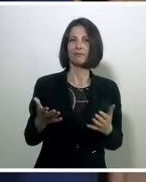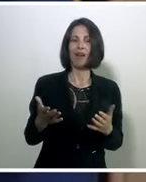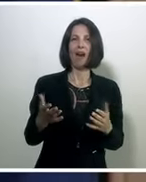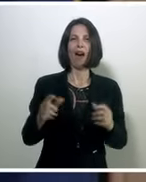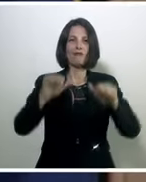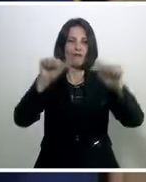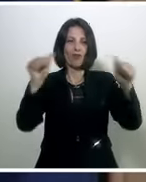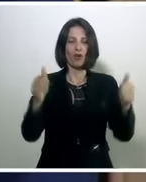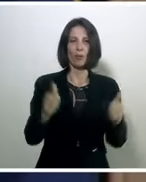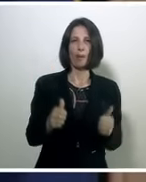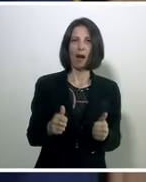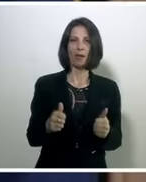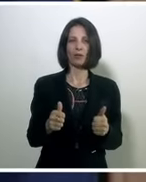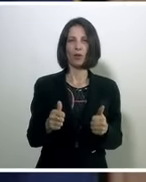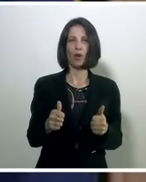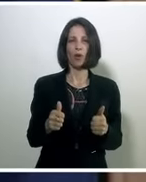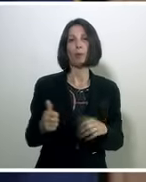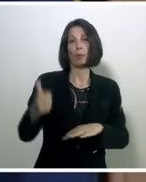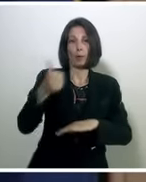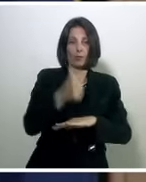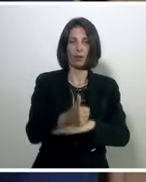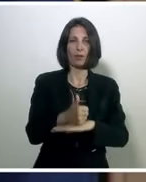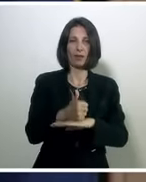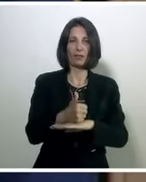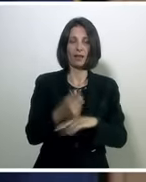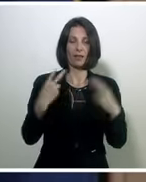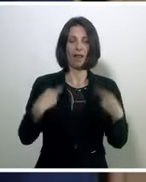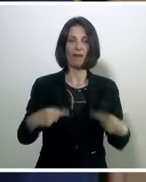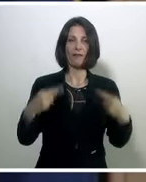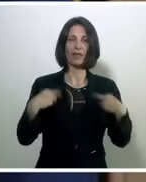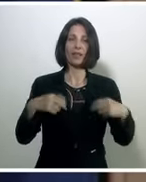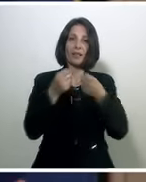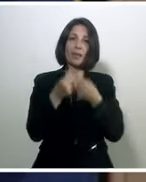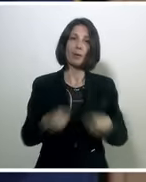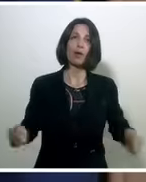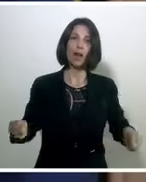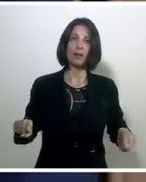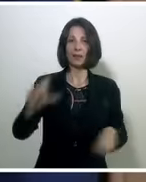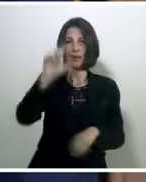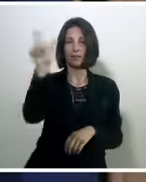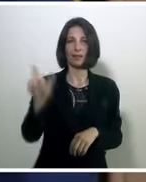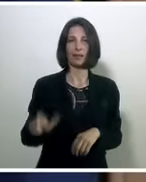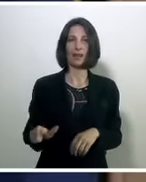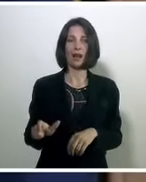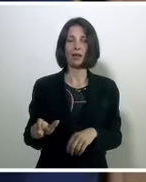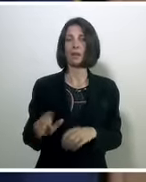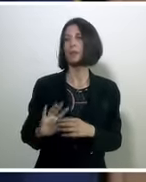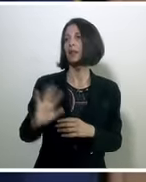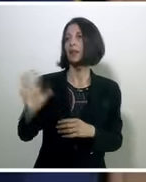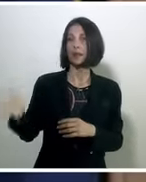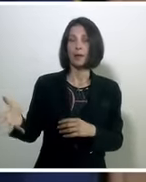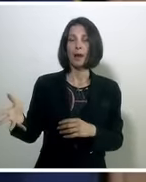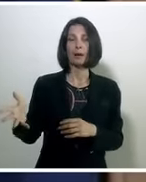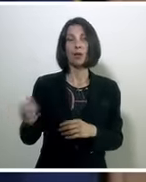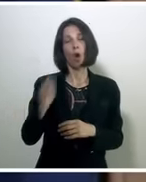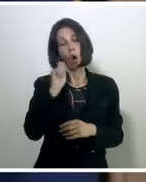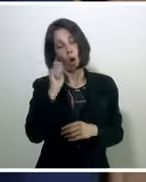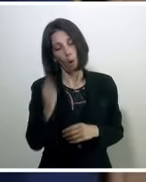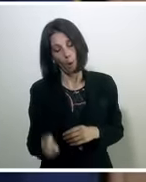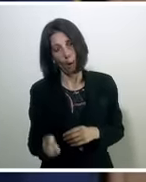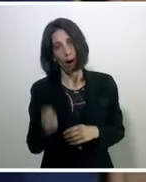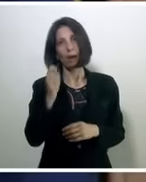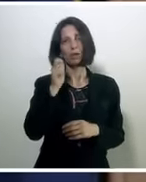della vita Democratica del nostro paese e dall'altro l'omaggio a questa figura appunto